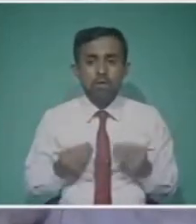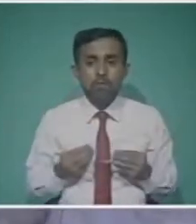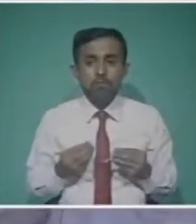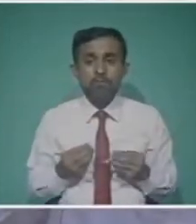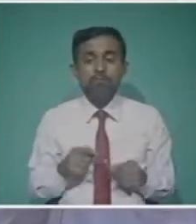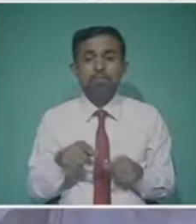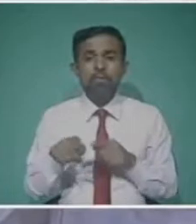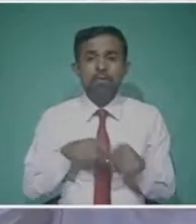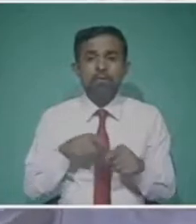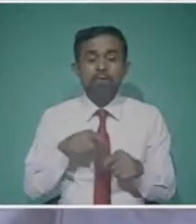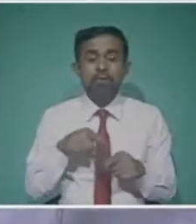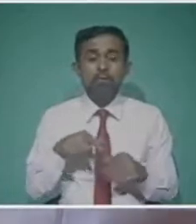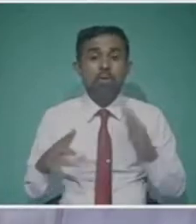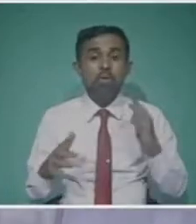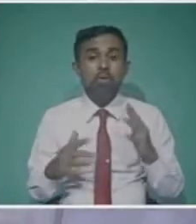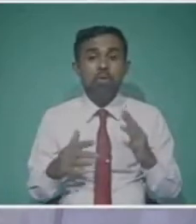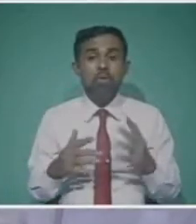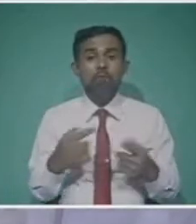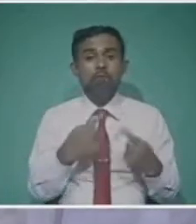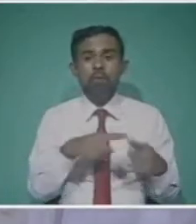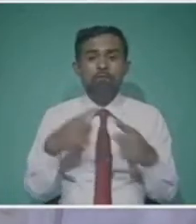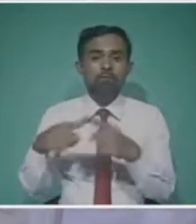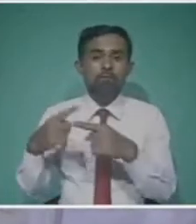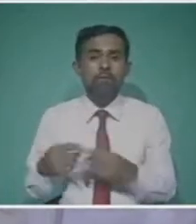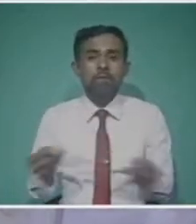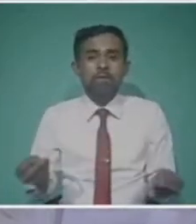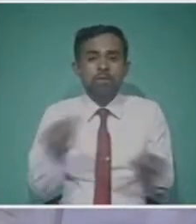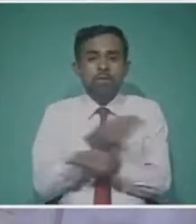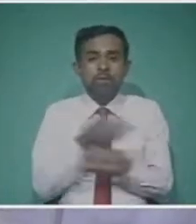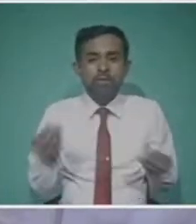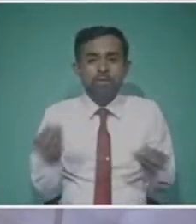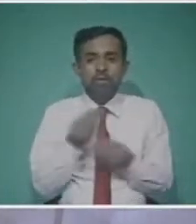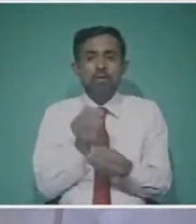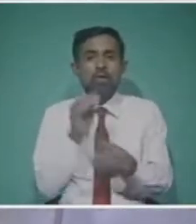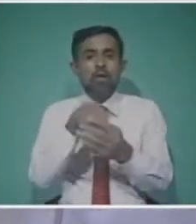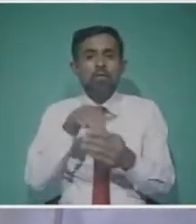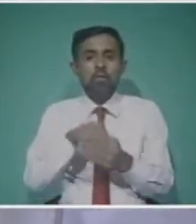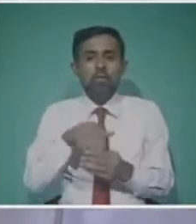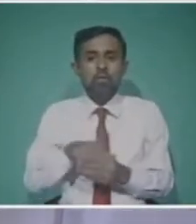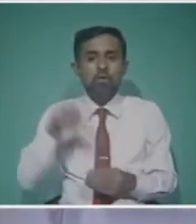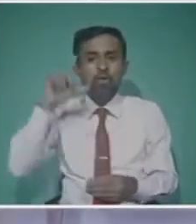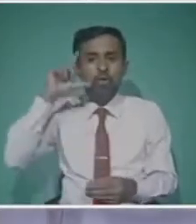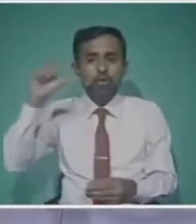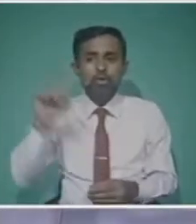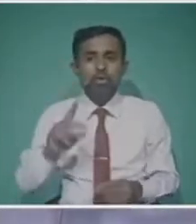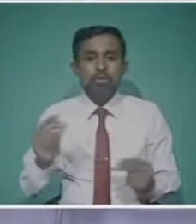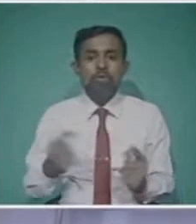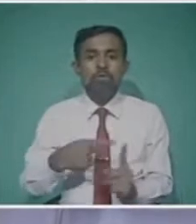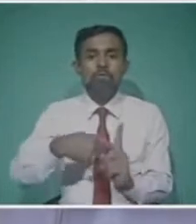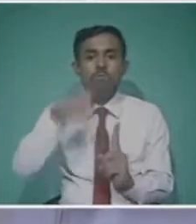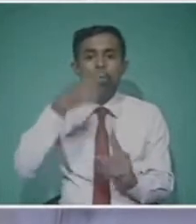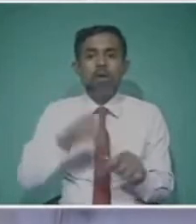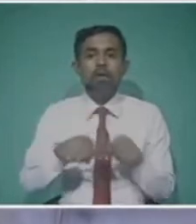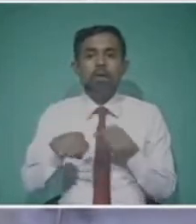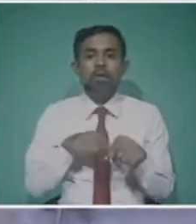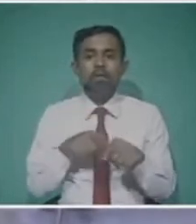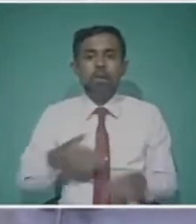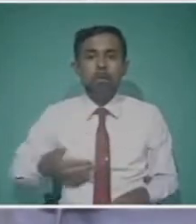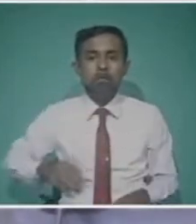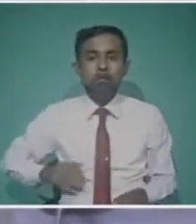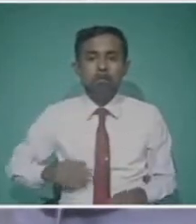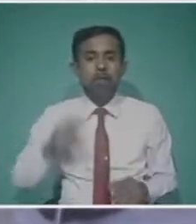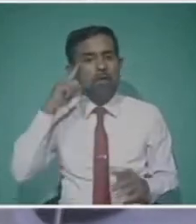ඒ වගේ මේ ලොයෙක් ජීවිසුම් වලට අන්තර්ගහණය වෙලා. චීන එක පාරට දියුණුනේ ඒ විදියට.